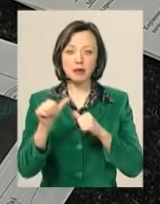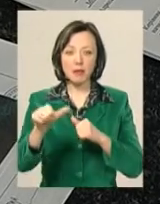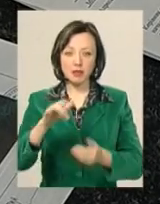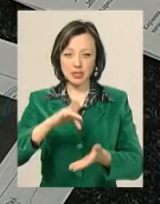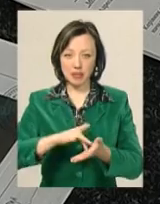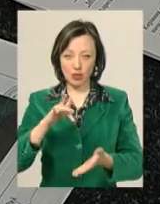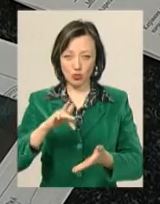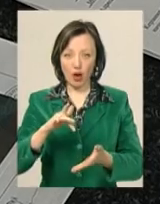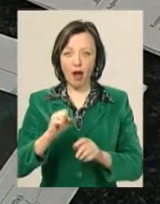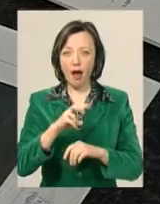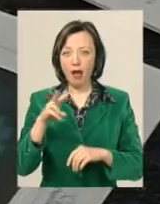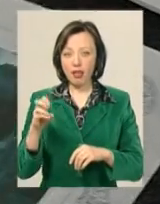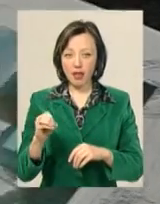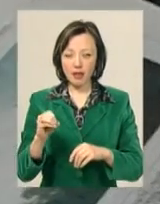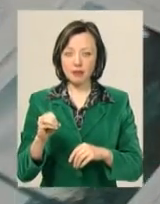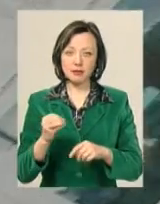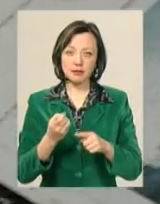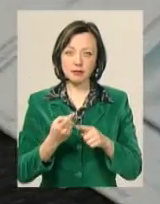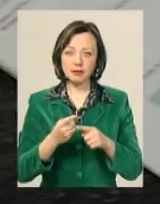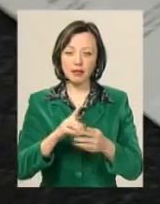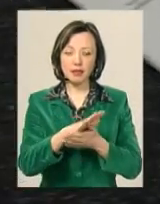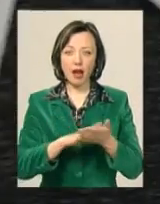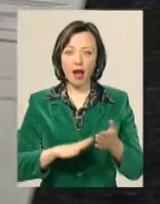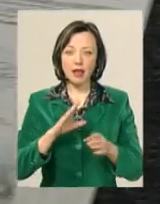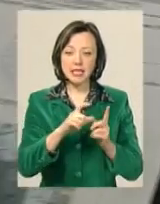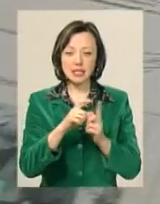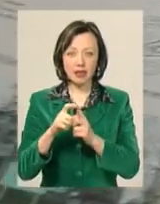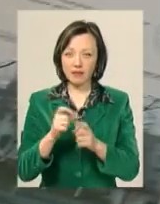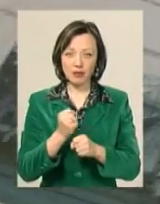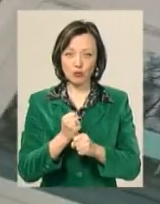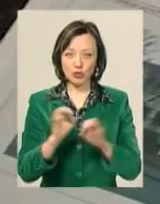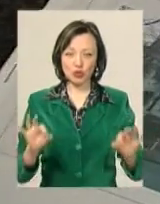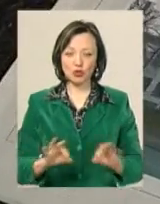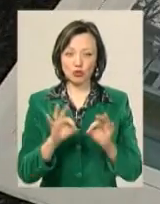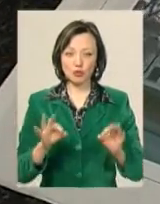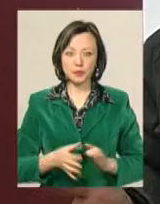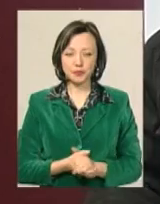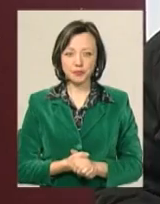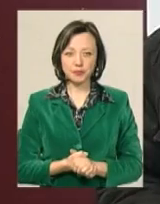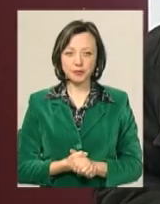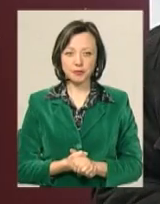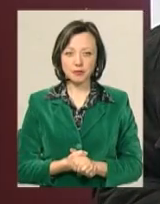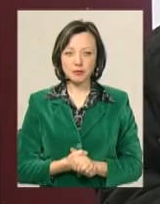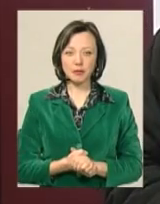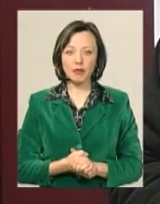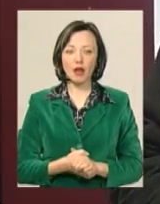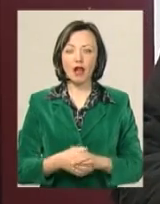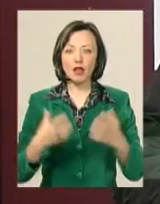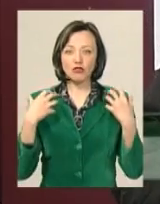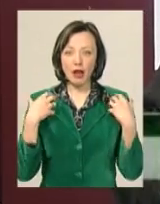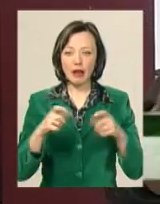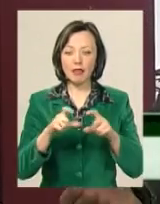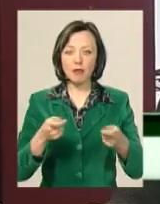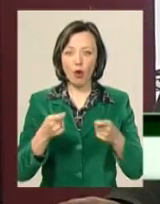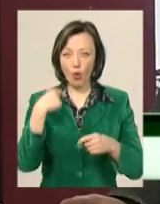середмістя Хмельницького. Але, каже Сергій Гідзула, далі слів чиновники не пішли. Олександр Чернєвич при особистій розмові казав, що